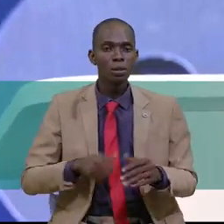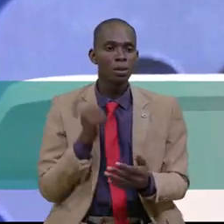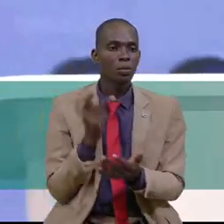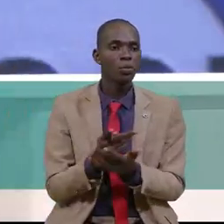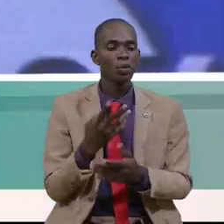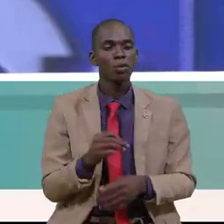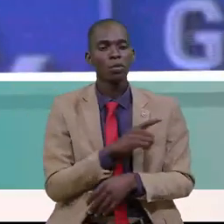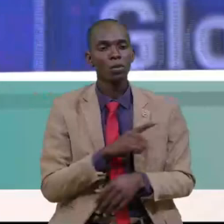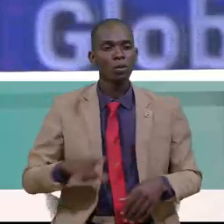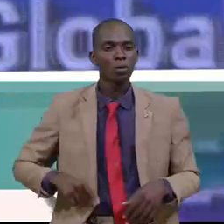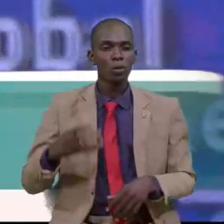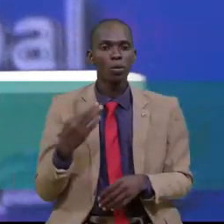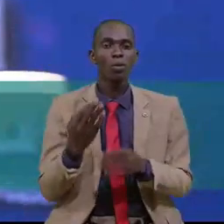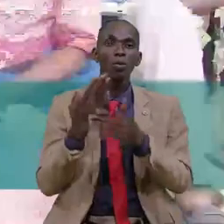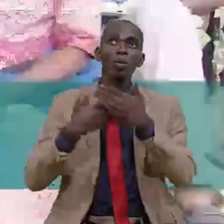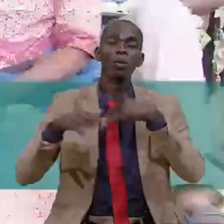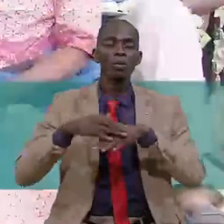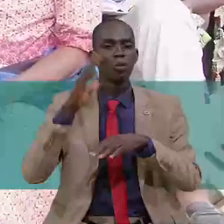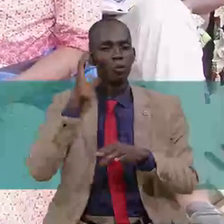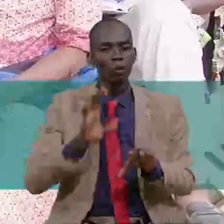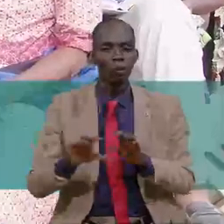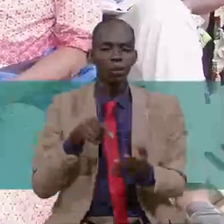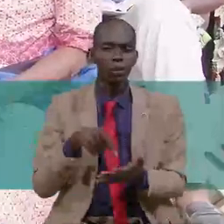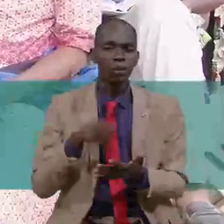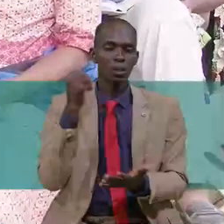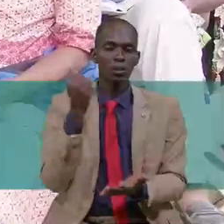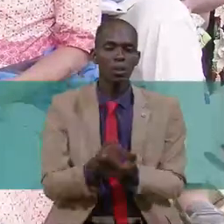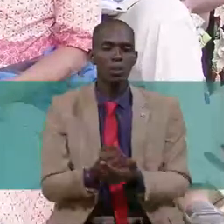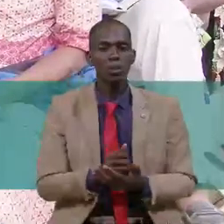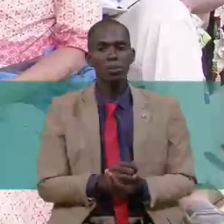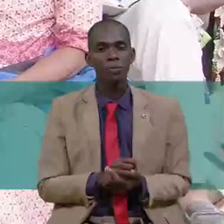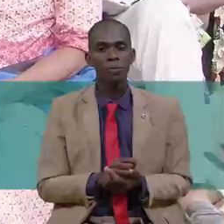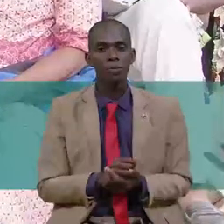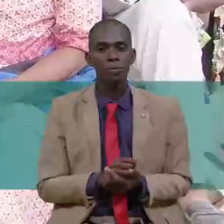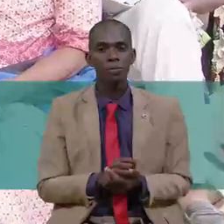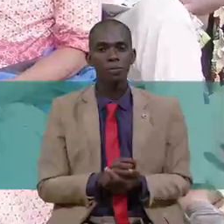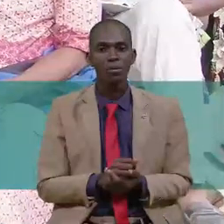que fera le zèle de l'Éternel des armées.